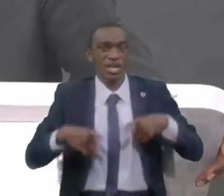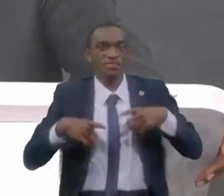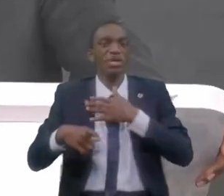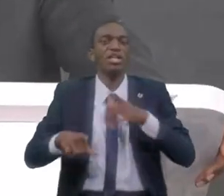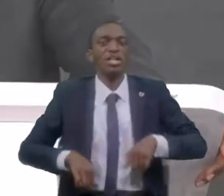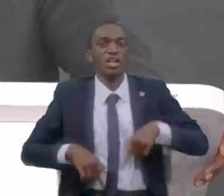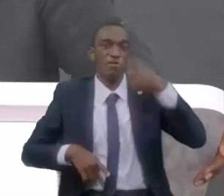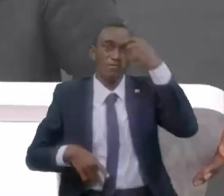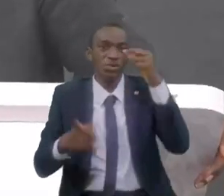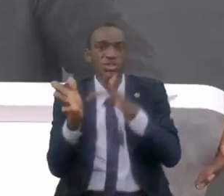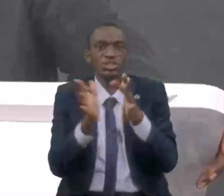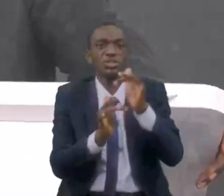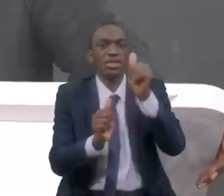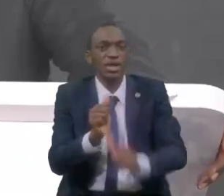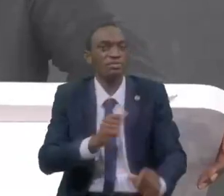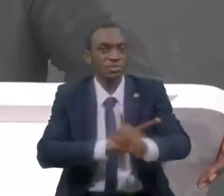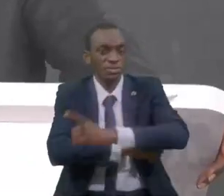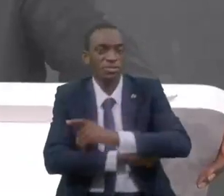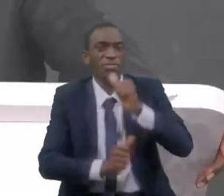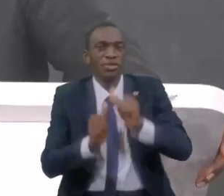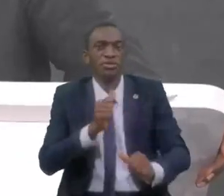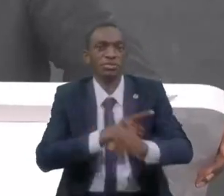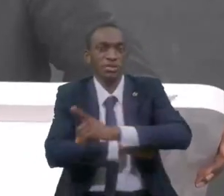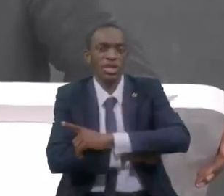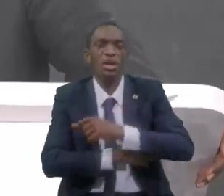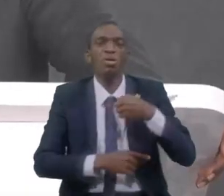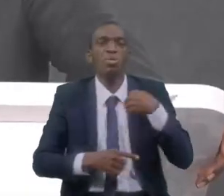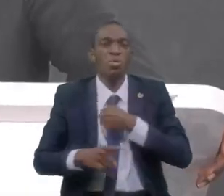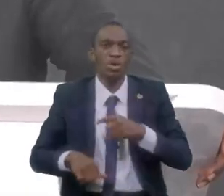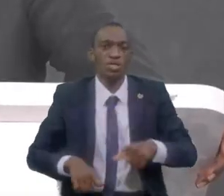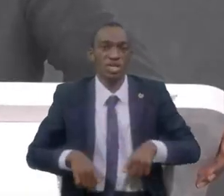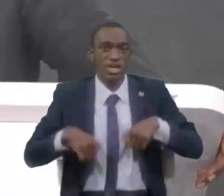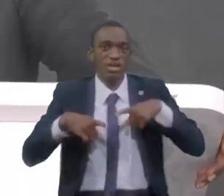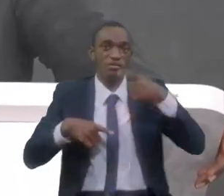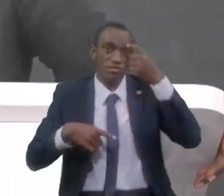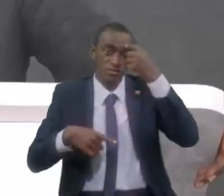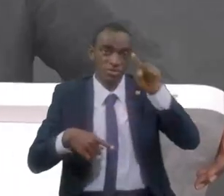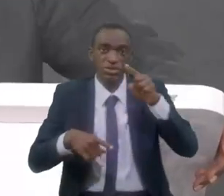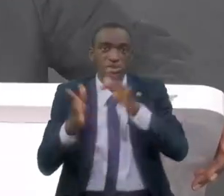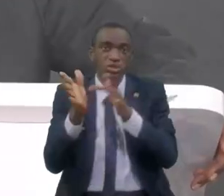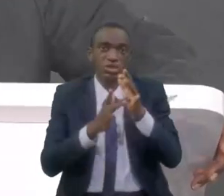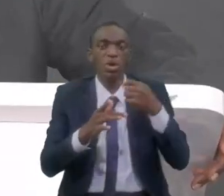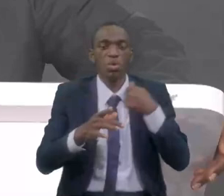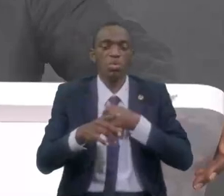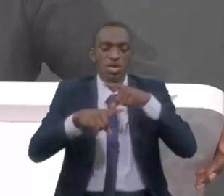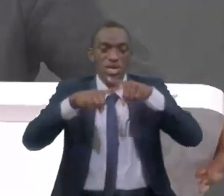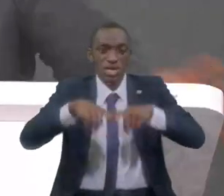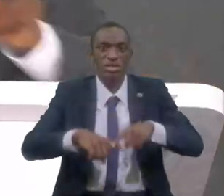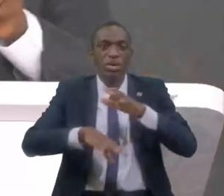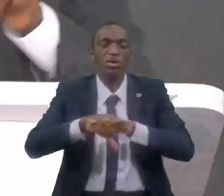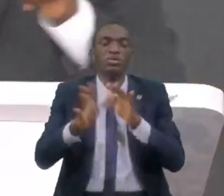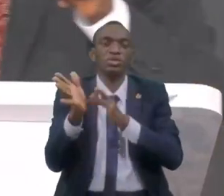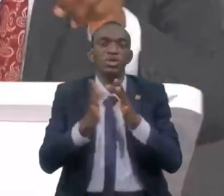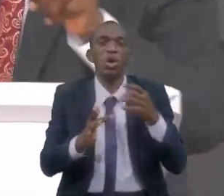Jésus. Je vis pour Jésus chaque jour. Je m'appuie sur Jésus chaque jour. Je vais continuer à avoir le regard